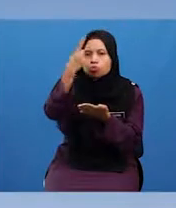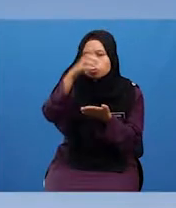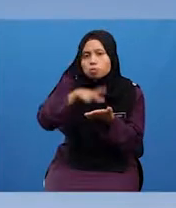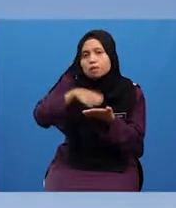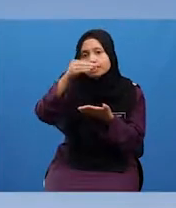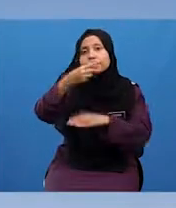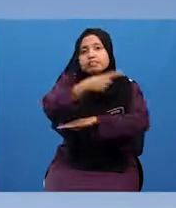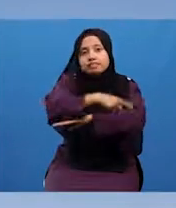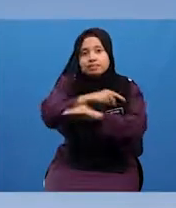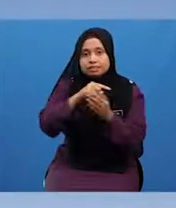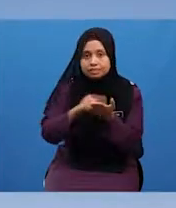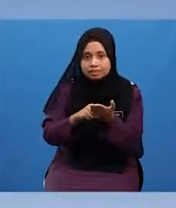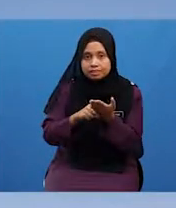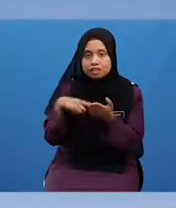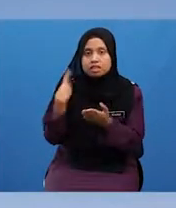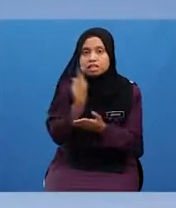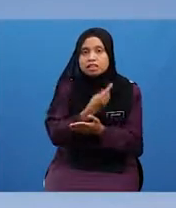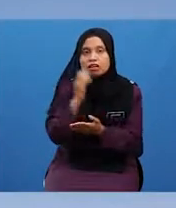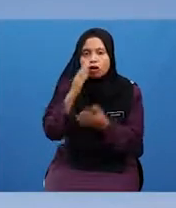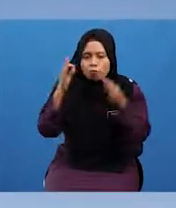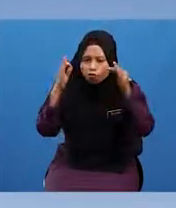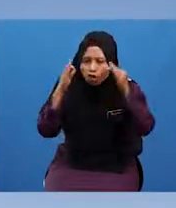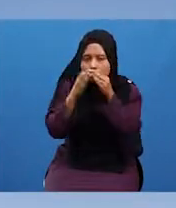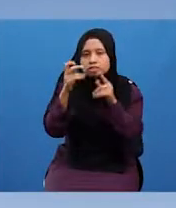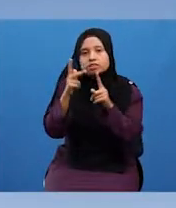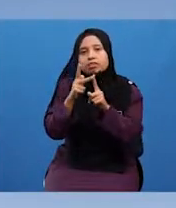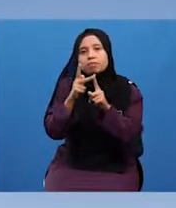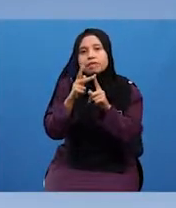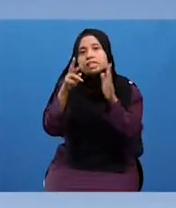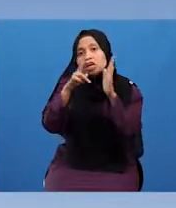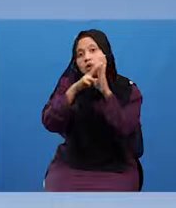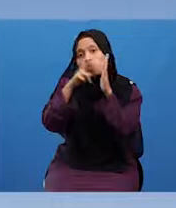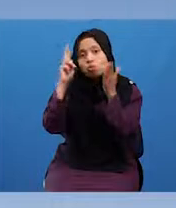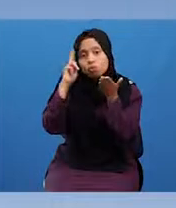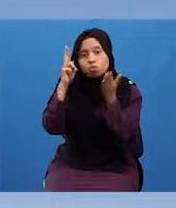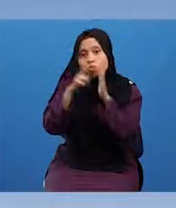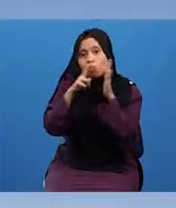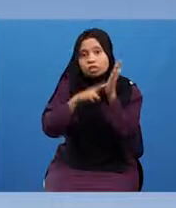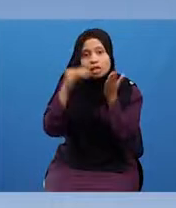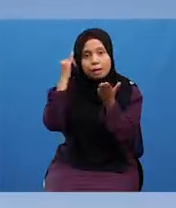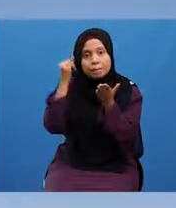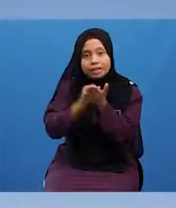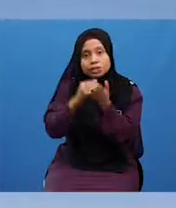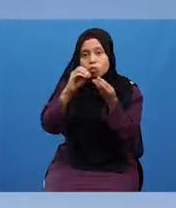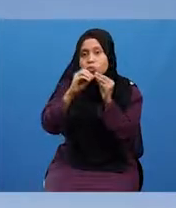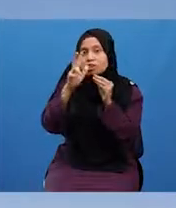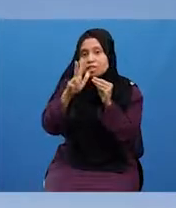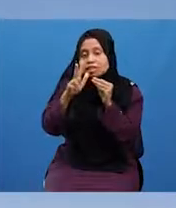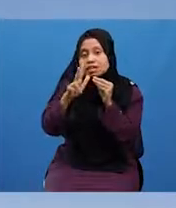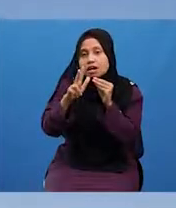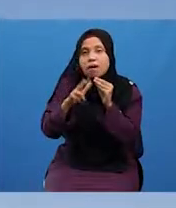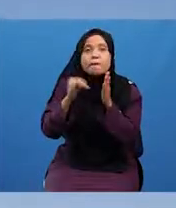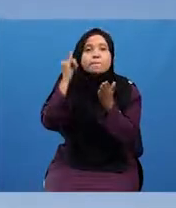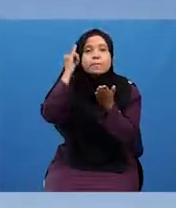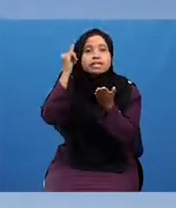pelajaran hari ini, kita akan fokuskan kepada rukun iman yang ketiga, iaitu